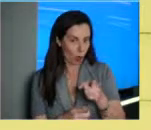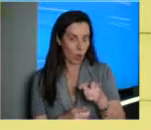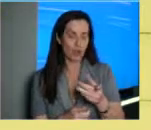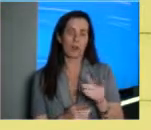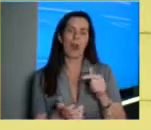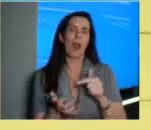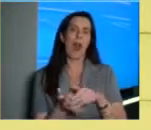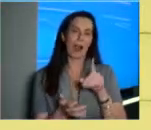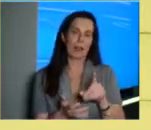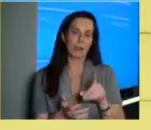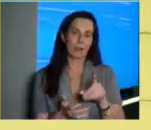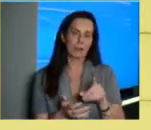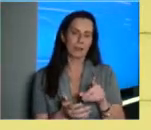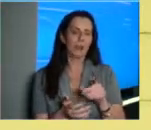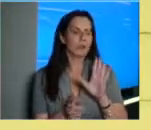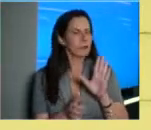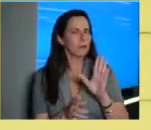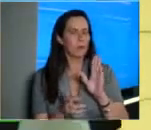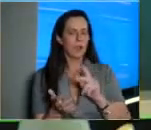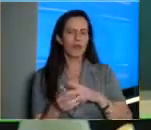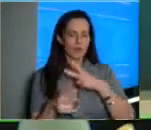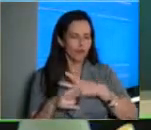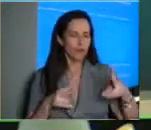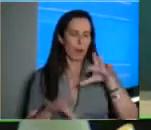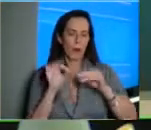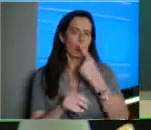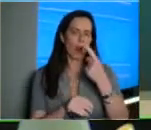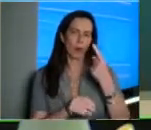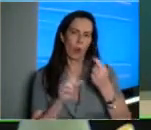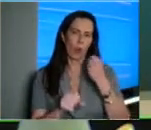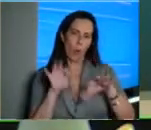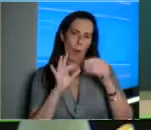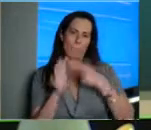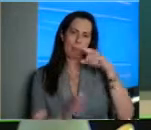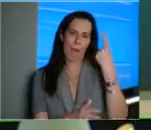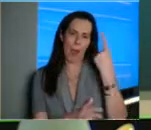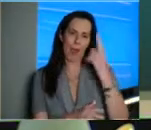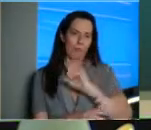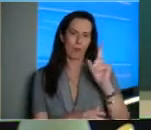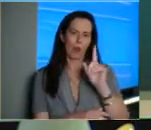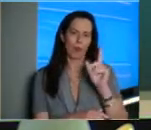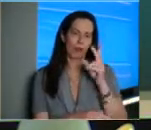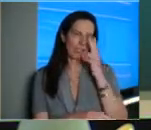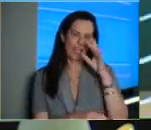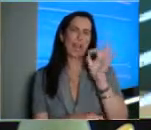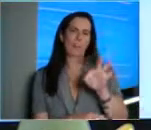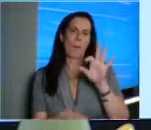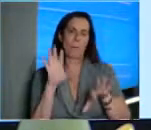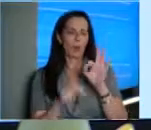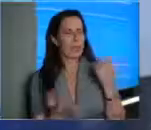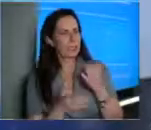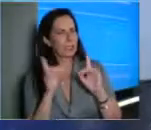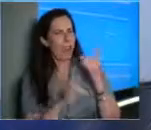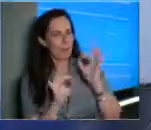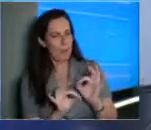המשפט, ולכן דואגים מאוד שיהיה תואר בחירות, וכל אחד ישפיע פעם אחת, ולא ינסה להרער את הבחירות ואת התוצאות. אז איך זה